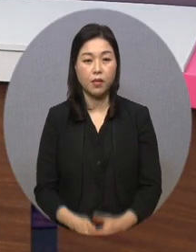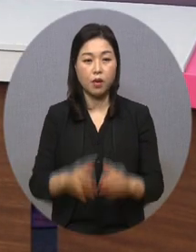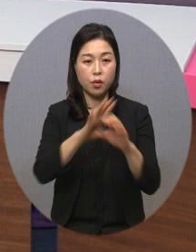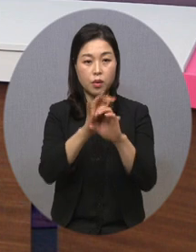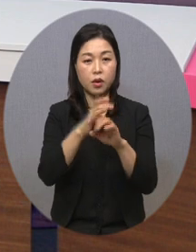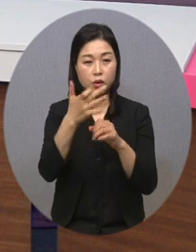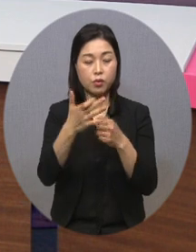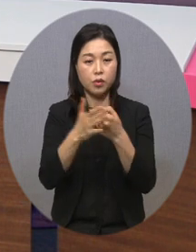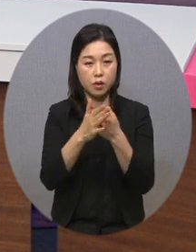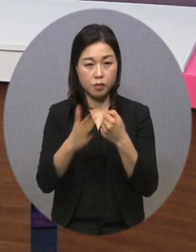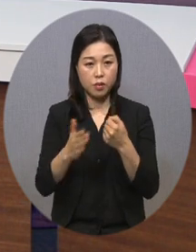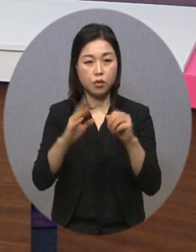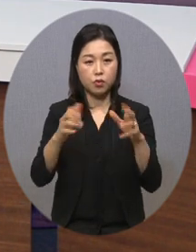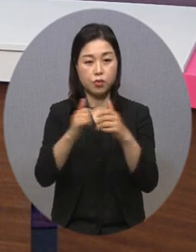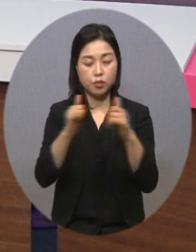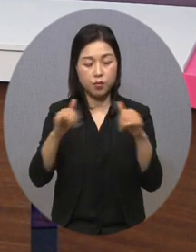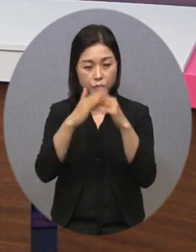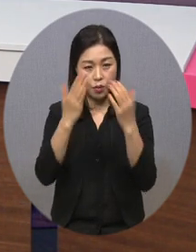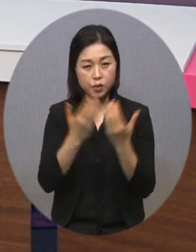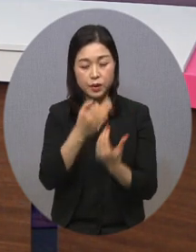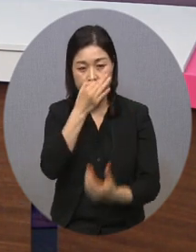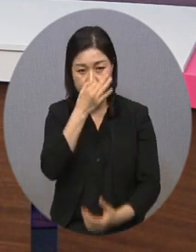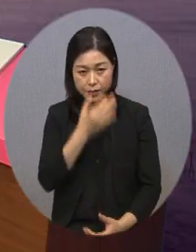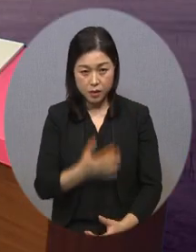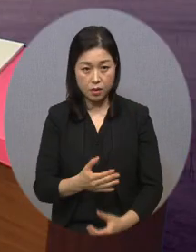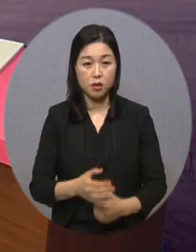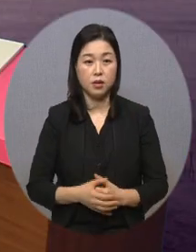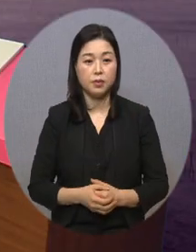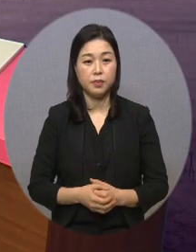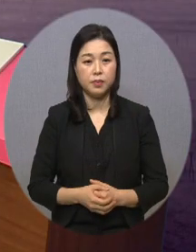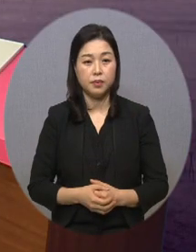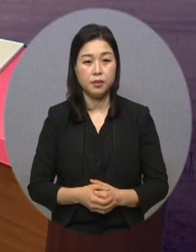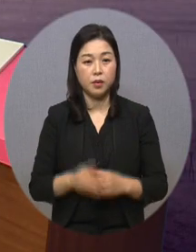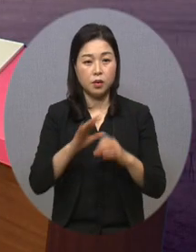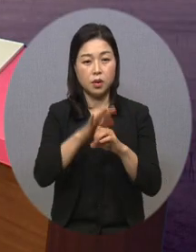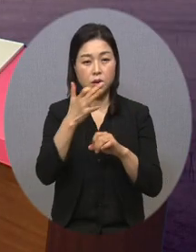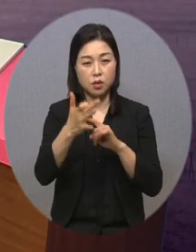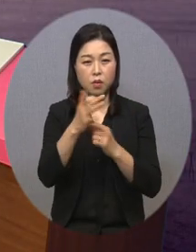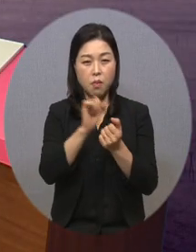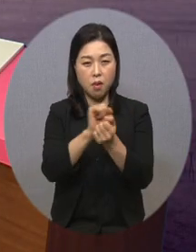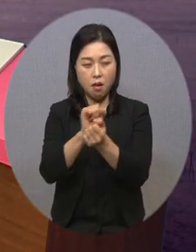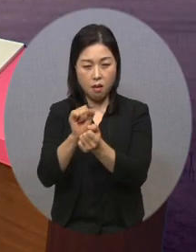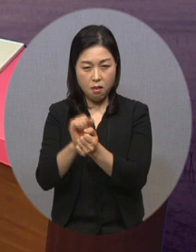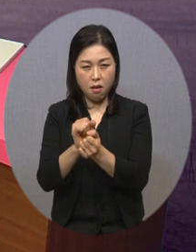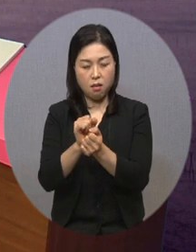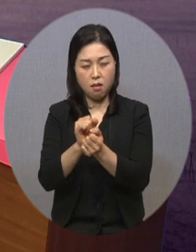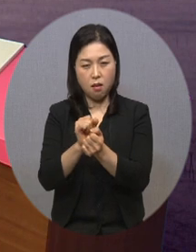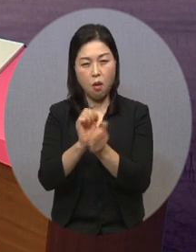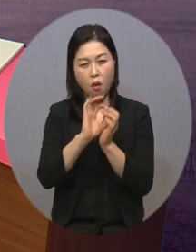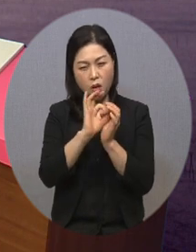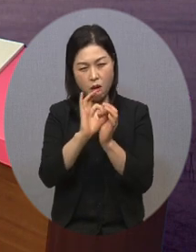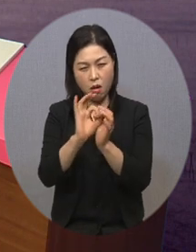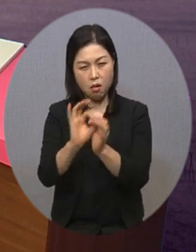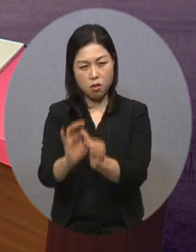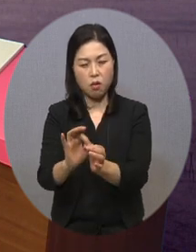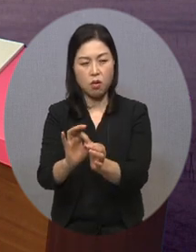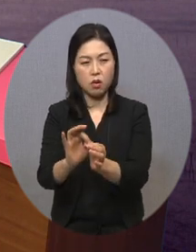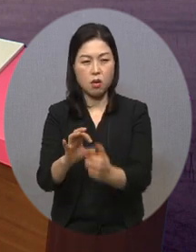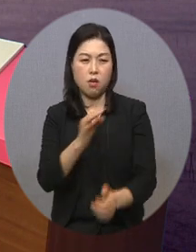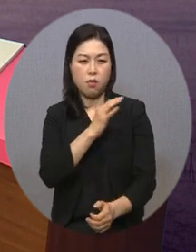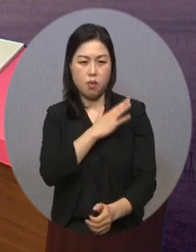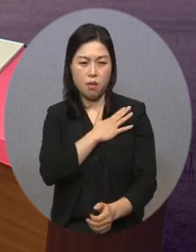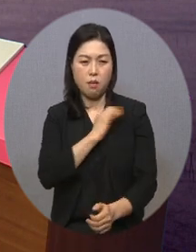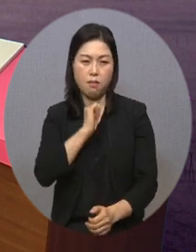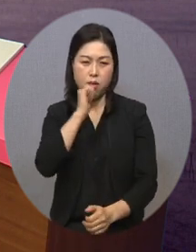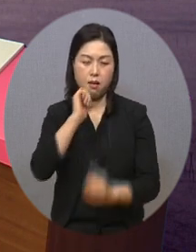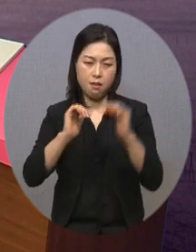코로나19로 전 국민이 지금 현재 힘들어하고 있습니다. 이 코로나19 감염병이 장기화되면서 빈부 격차가 심화되고